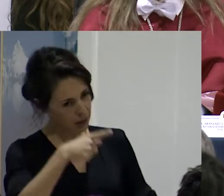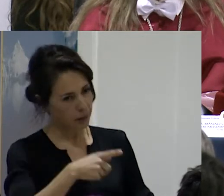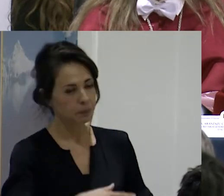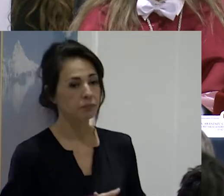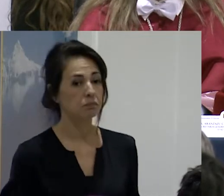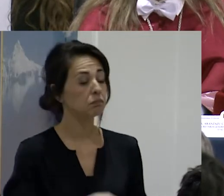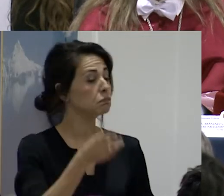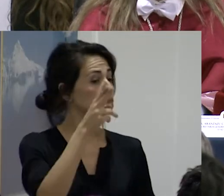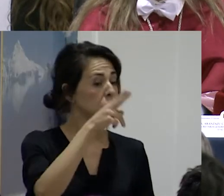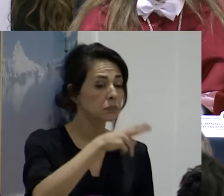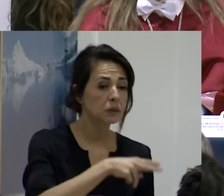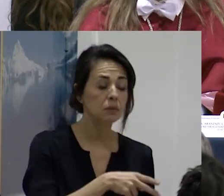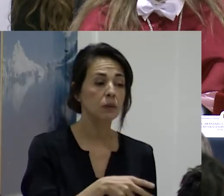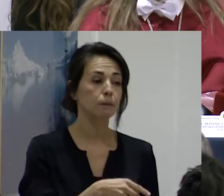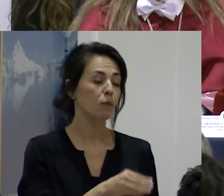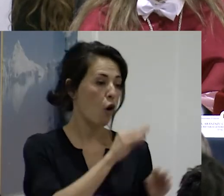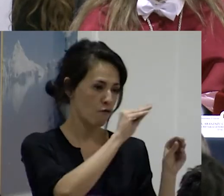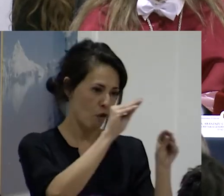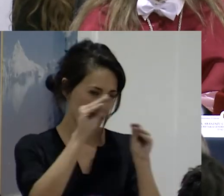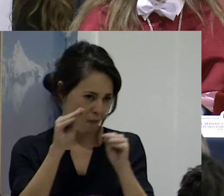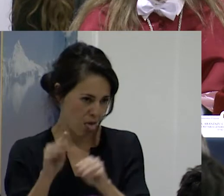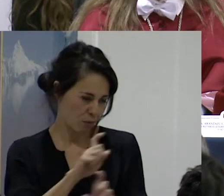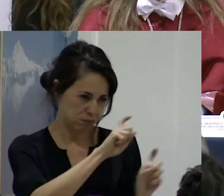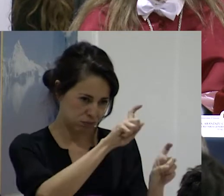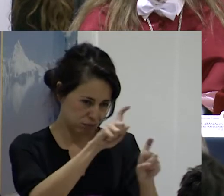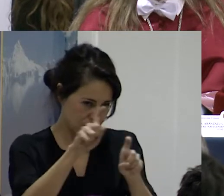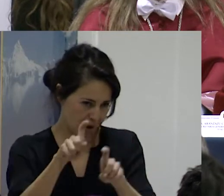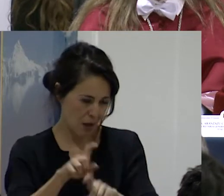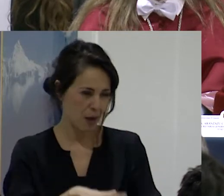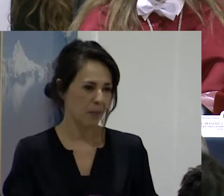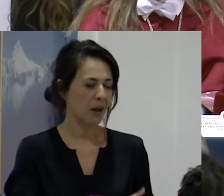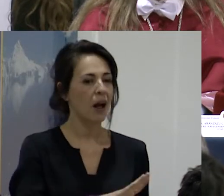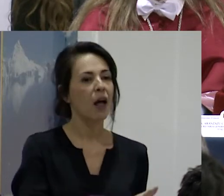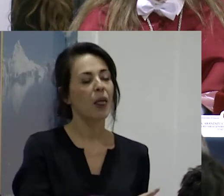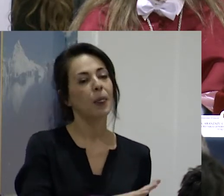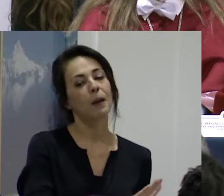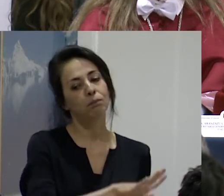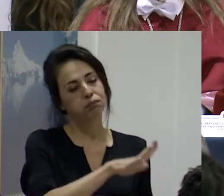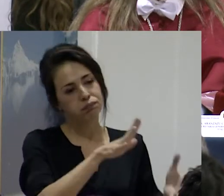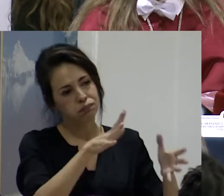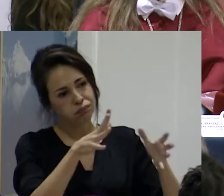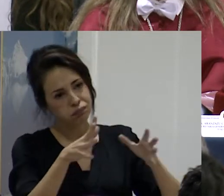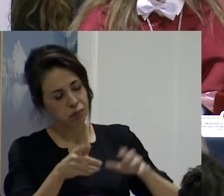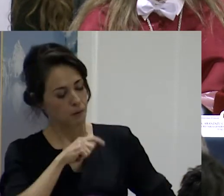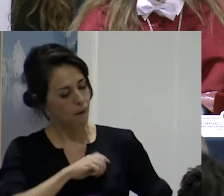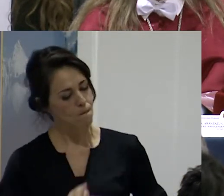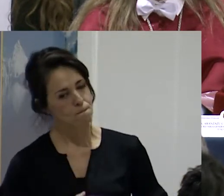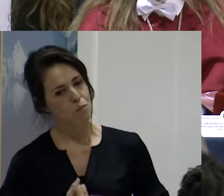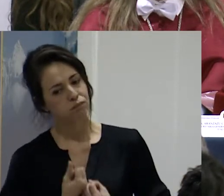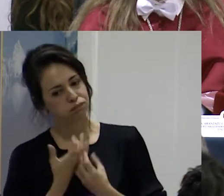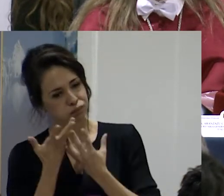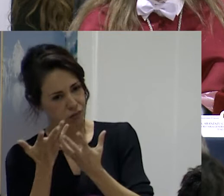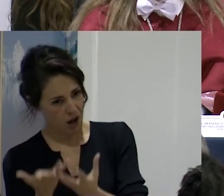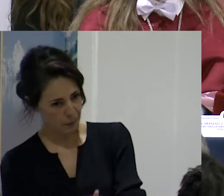Evidentment, la seva formació acadèmica ja el va predisposar a la interpretació, una interpretació que ha fet al